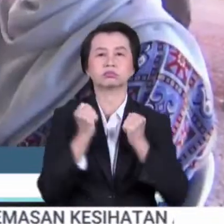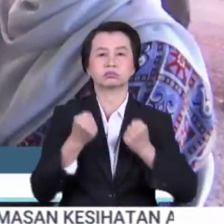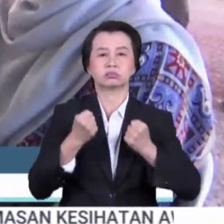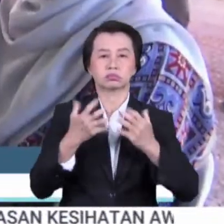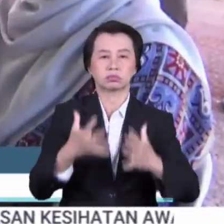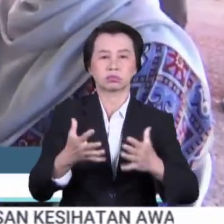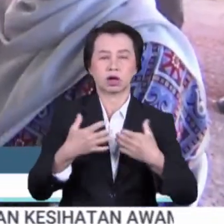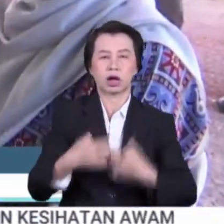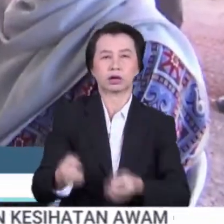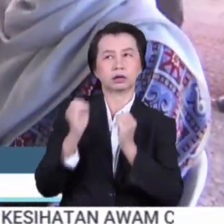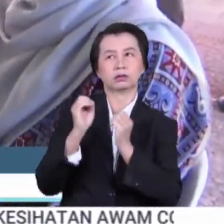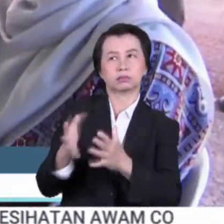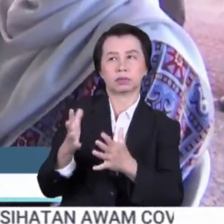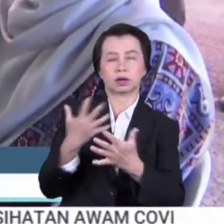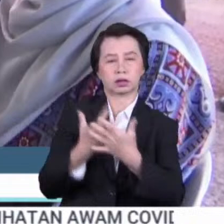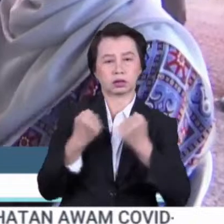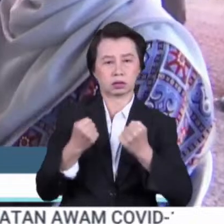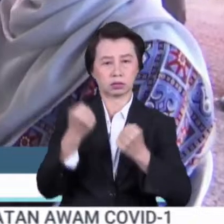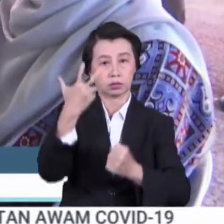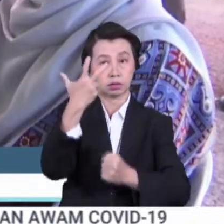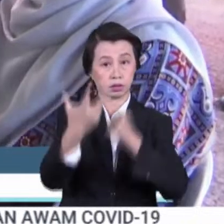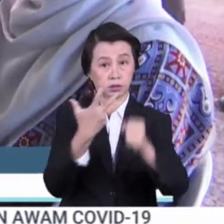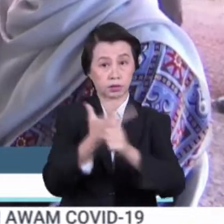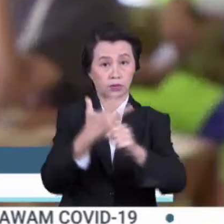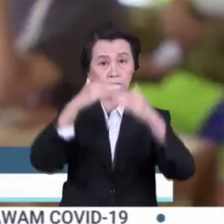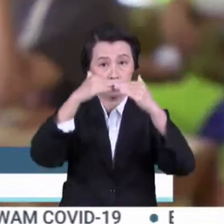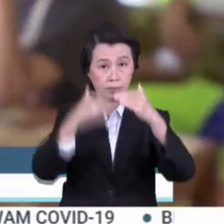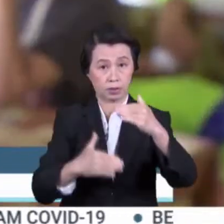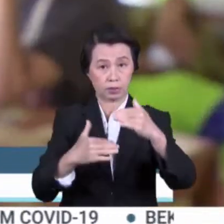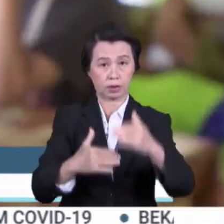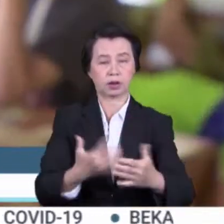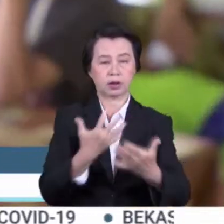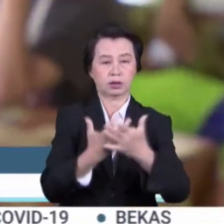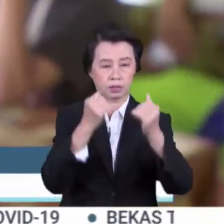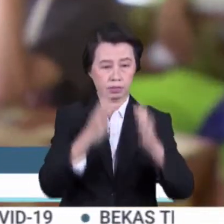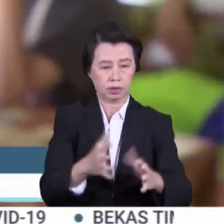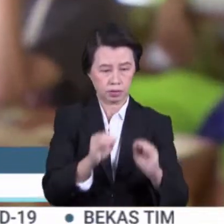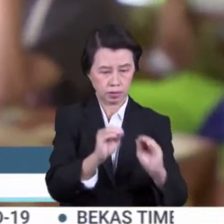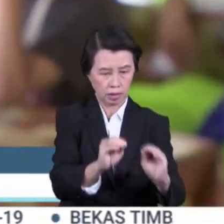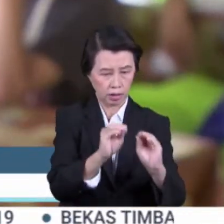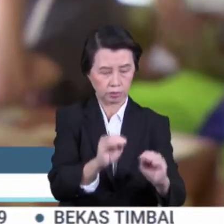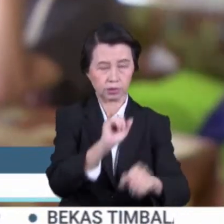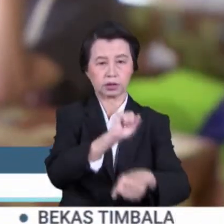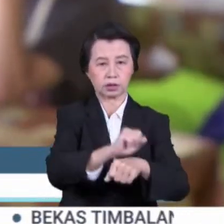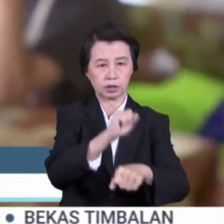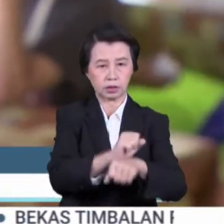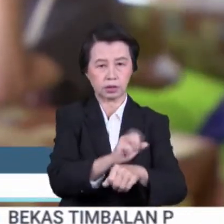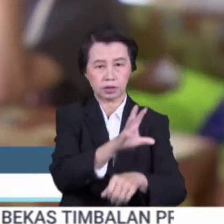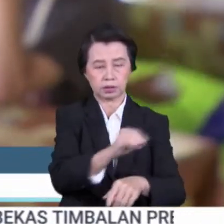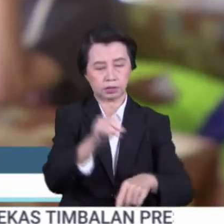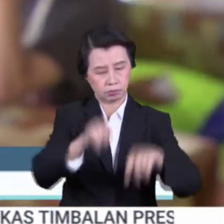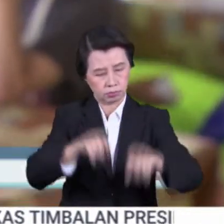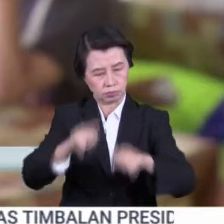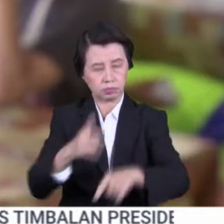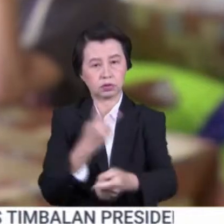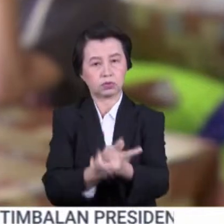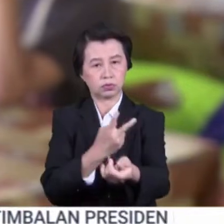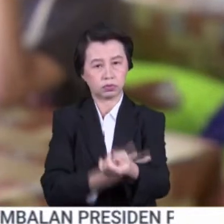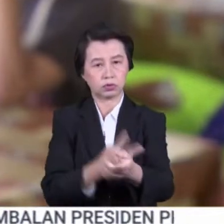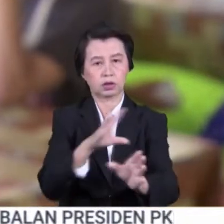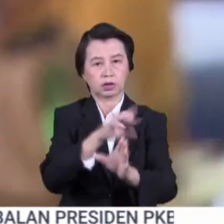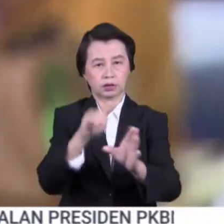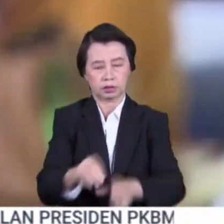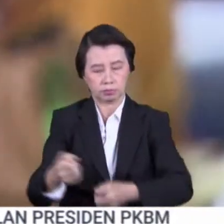baki hukuman penjara 3 tahun dan ke bawah. Penghuni turut dididik dengan pekerjaan serta pelbagai kursus